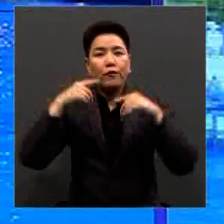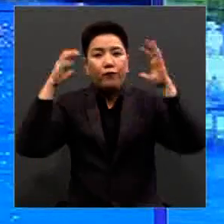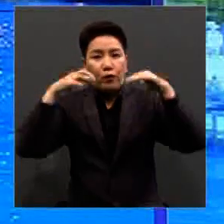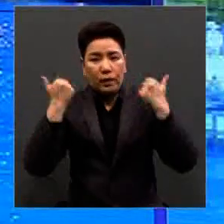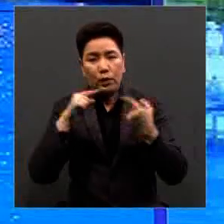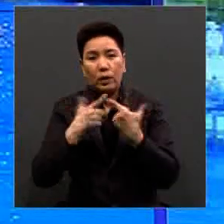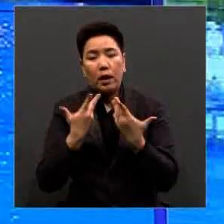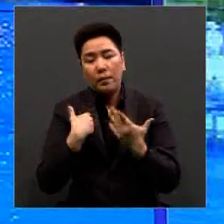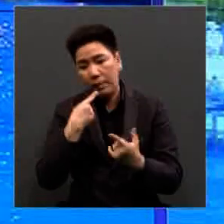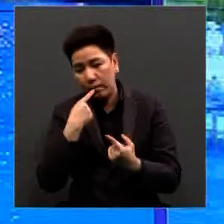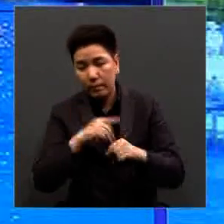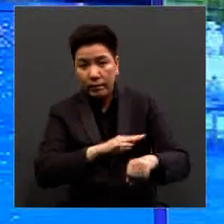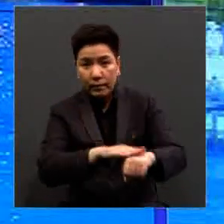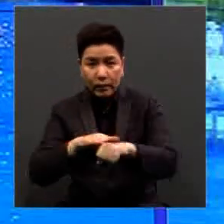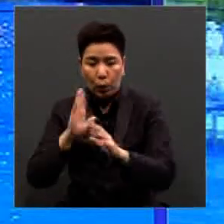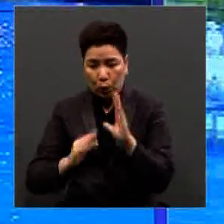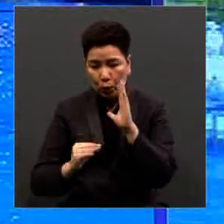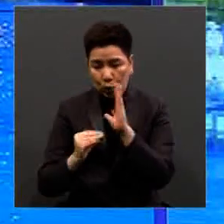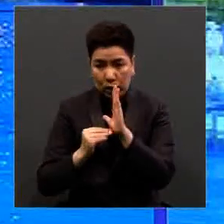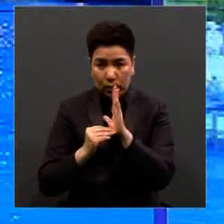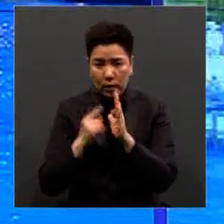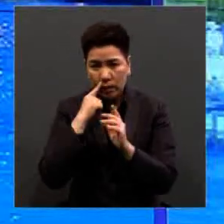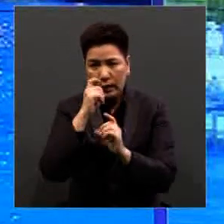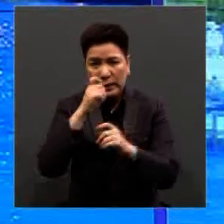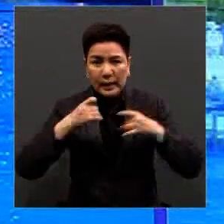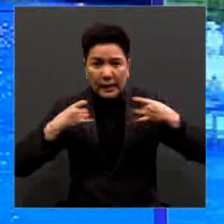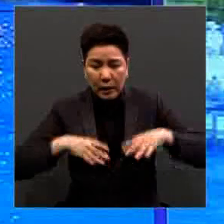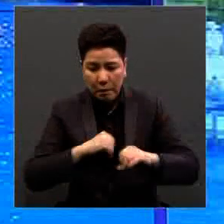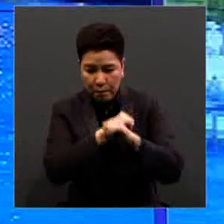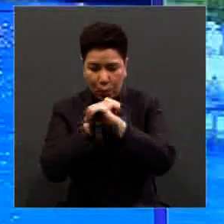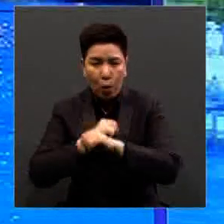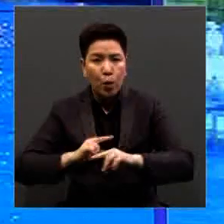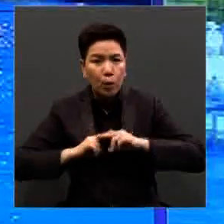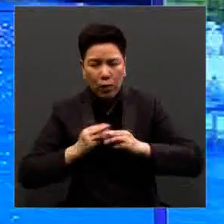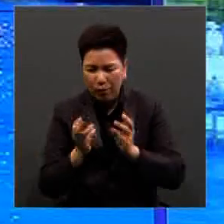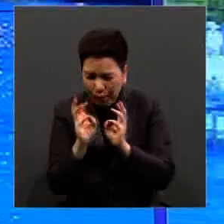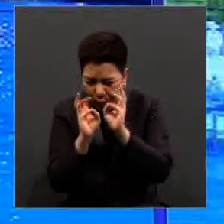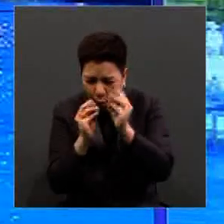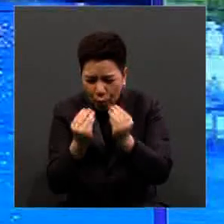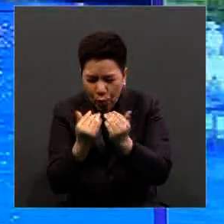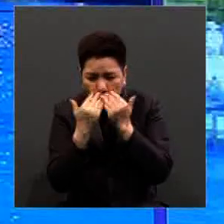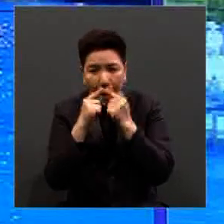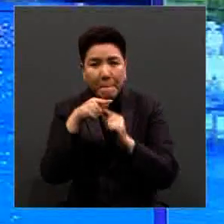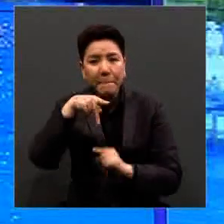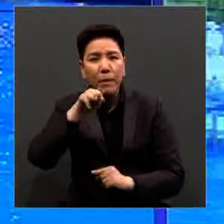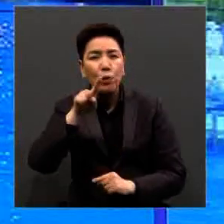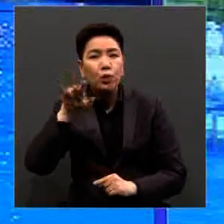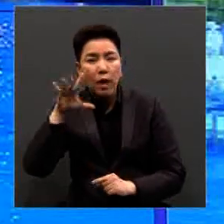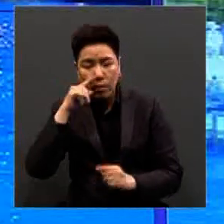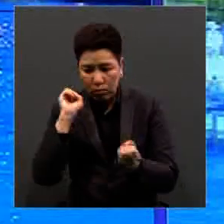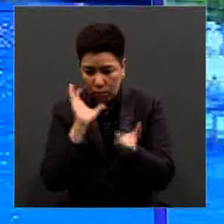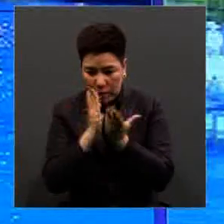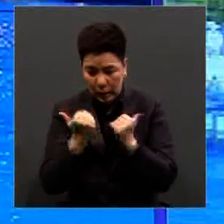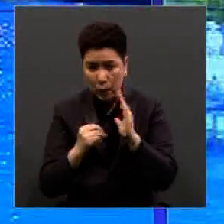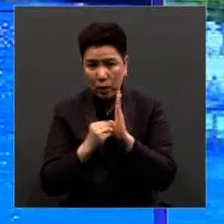ถึงนะครับพร้อมกันนี้ได้มีการแจ้งเตือนชาวกรุงครับกลุ่มเสี่ยงนี้ป้องกันตนเองจากปัญหาฝุ่นpm2.5ที่เขาประเมิน